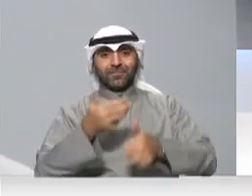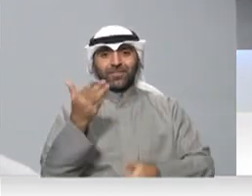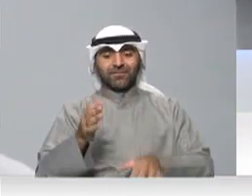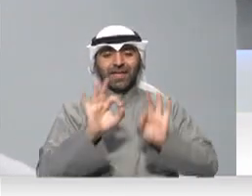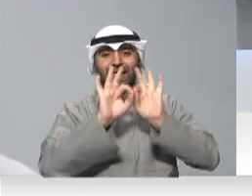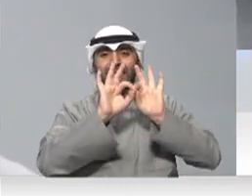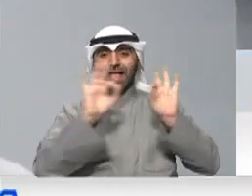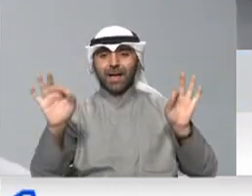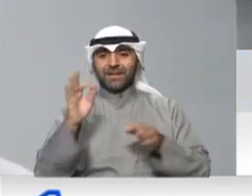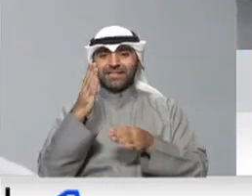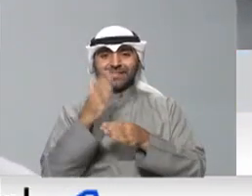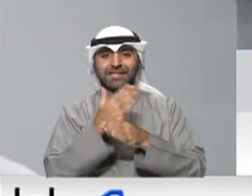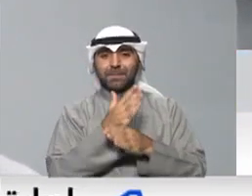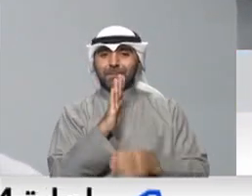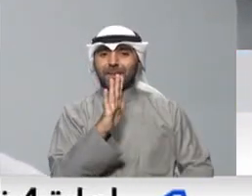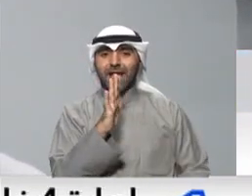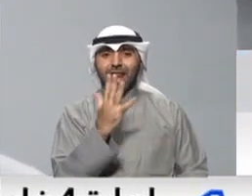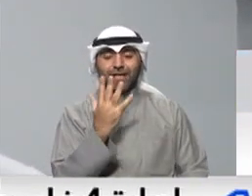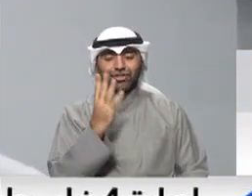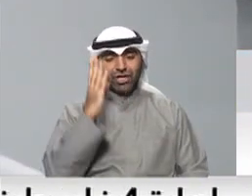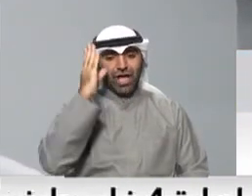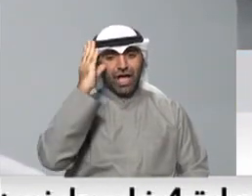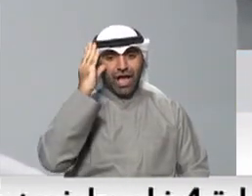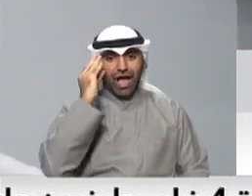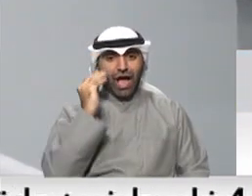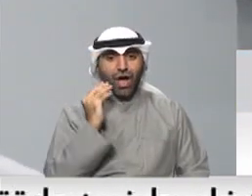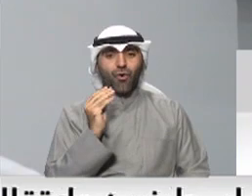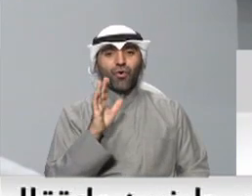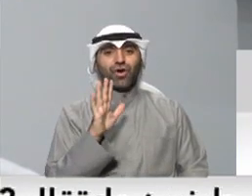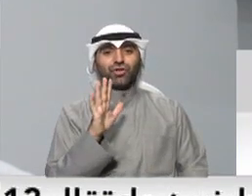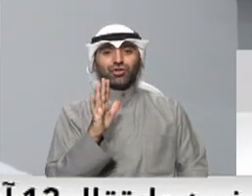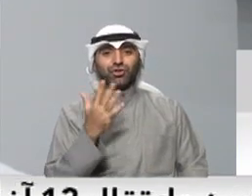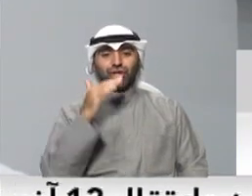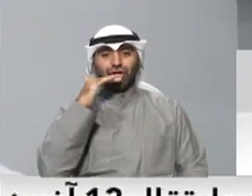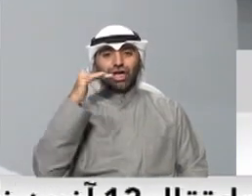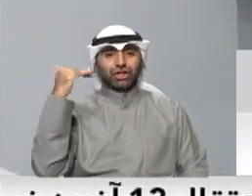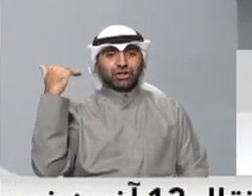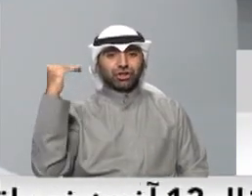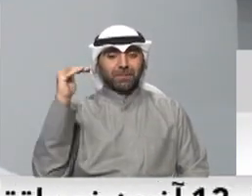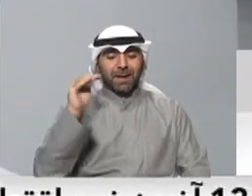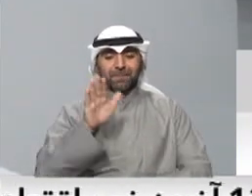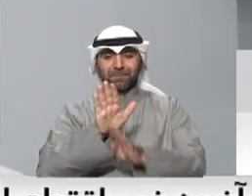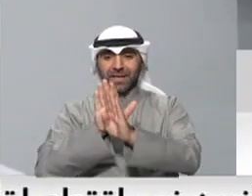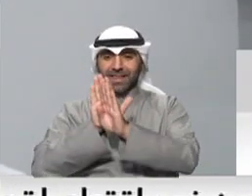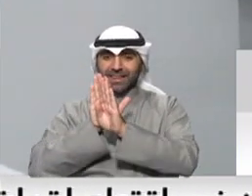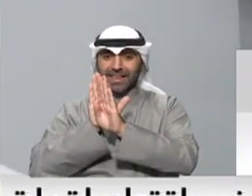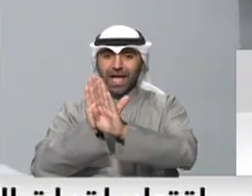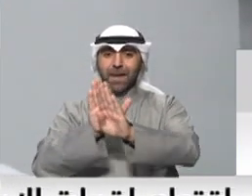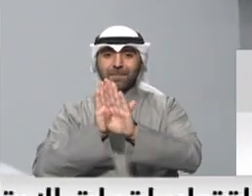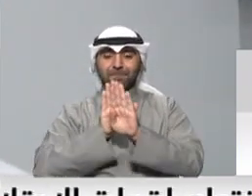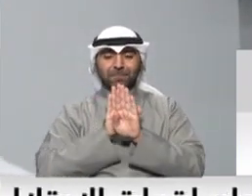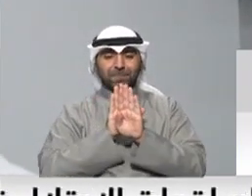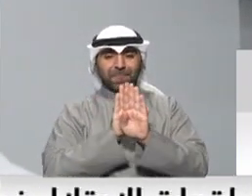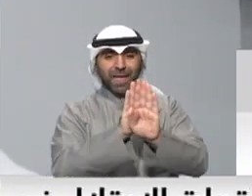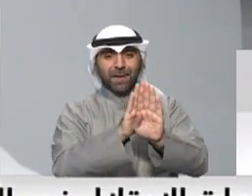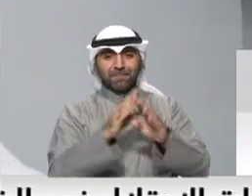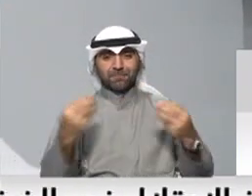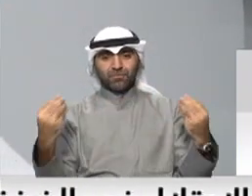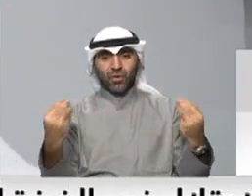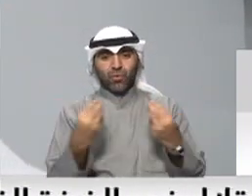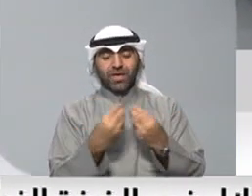المسرح. واليوم أيضا نوجه جزيل الشكر للإخوان في المعهد العالي للفنون المسرحية في إتاحة الفرصة لنا بأن نشاركهم